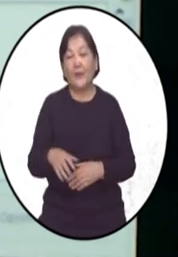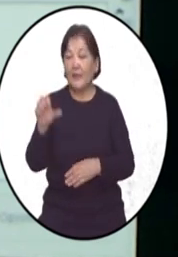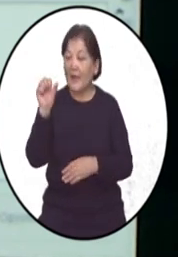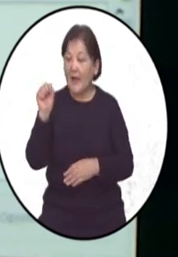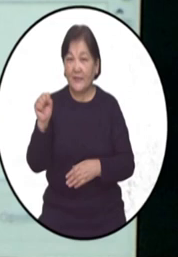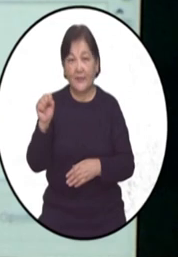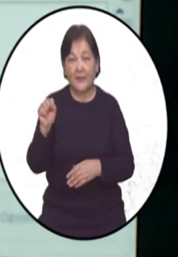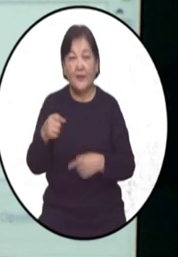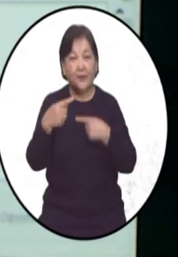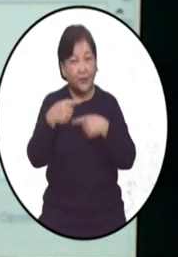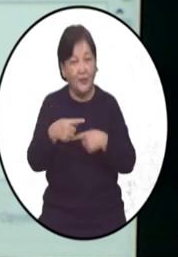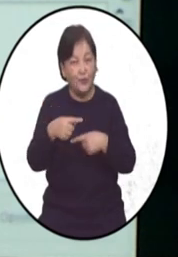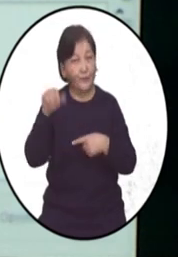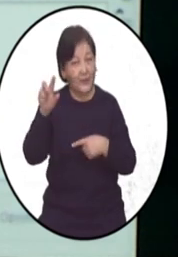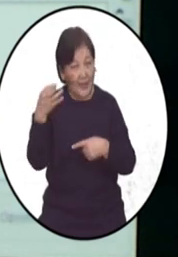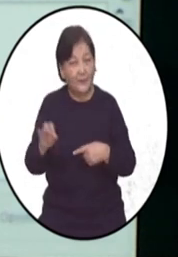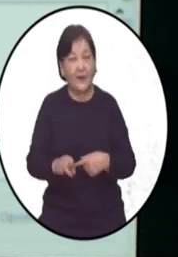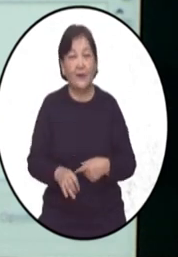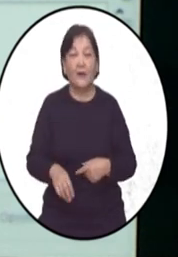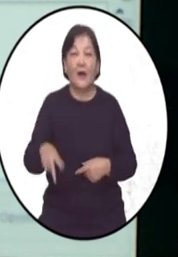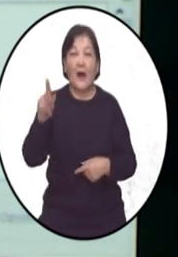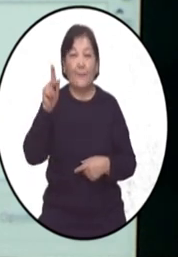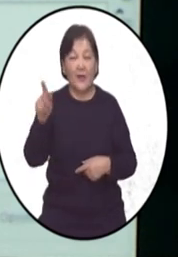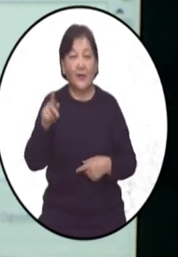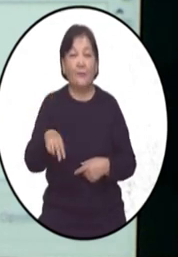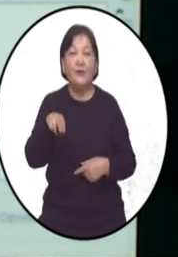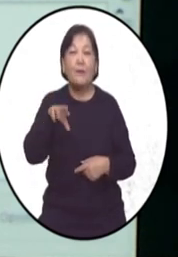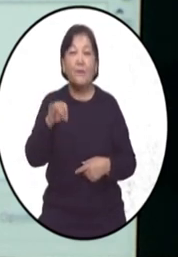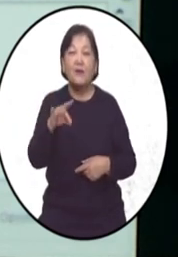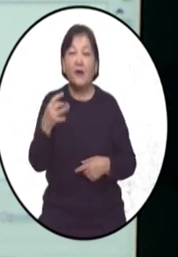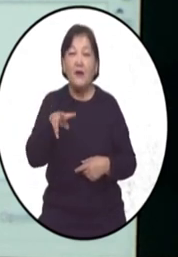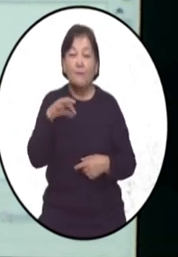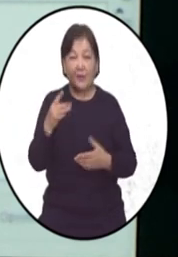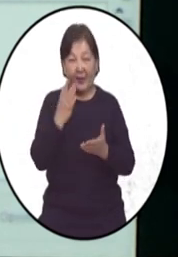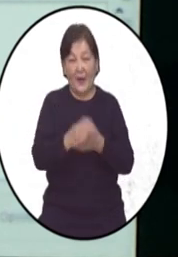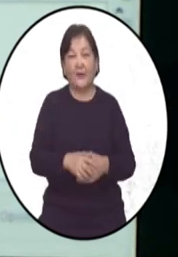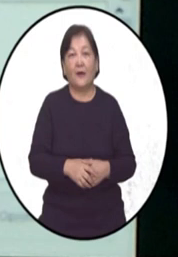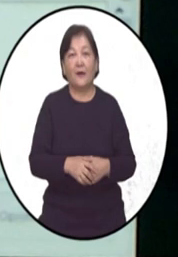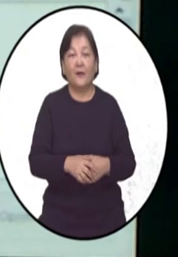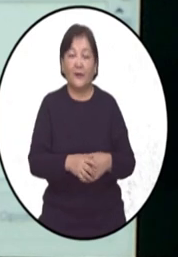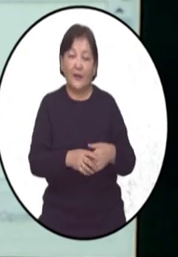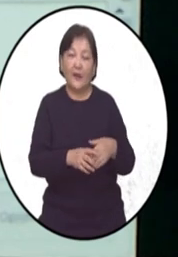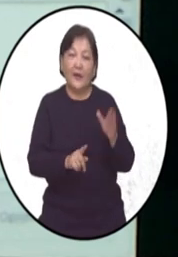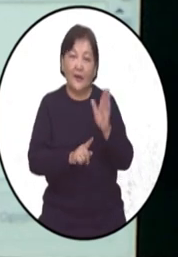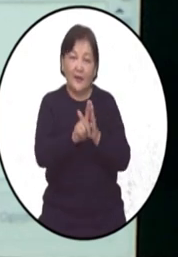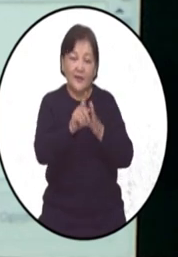гэсэн ийм хоёр үр дүн гарах хэрэгтэй. Ингээд нийт 4 хувьсгч ашигласан байна. За тэгээд блок схемийн хувьд бол эхлээсээ төгсгөл хүртэл